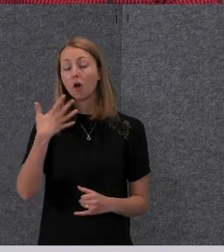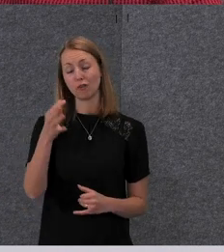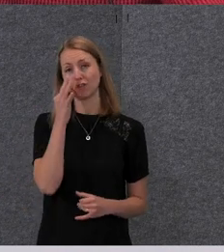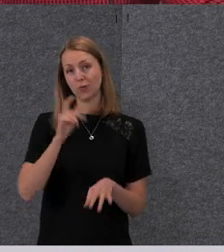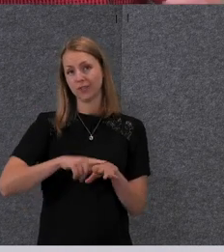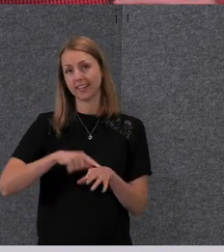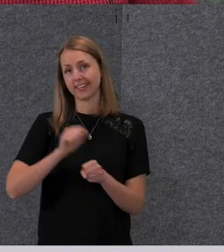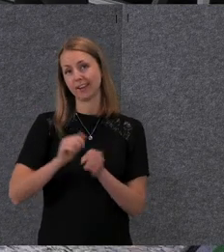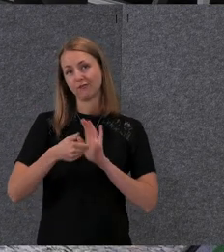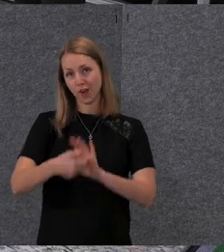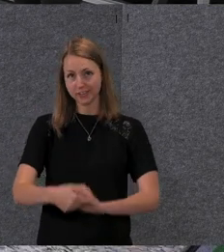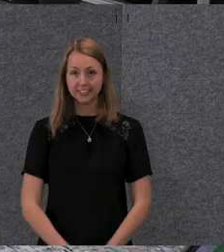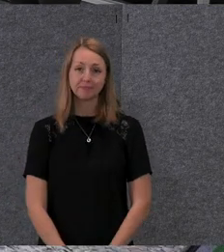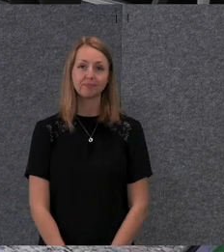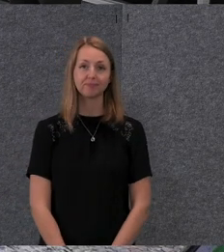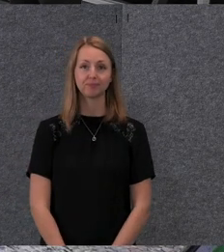vorzustellen.